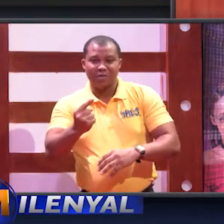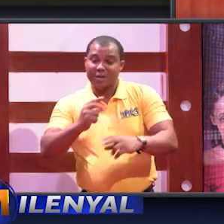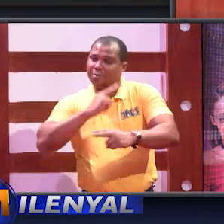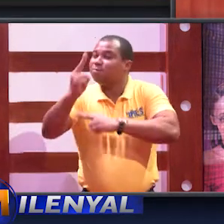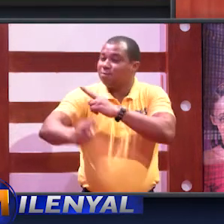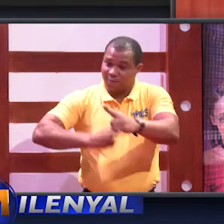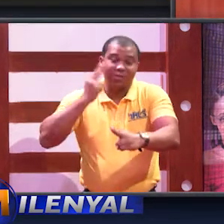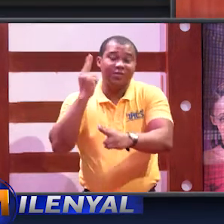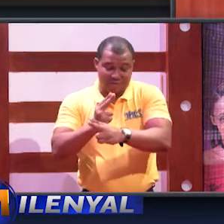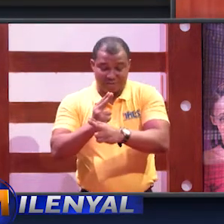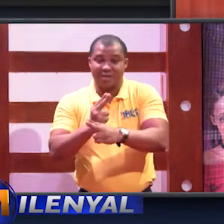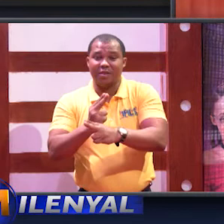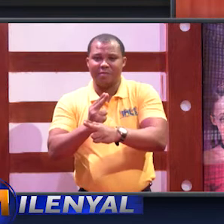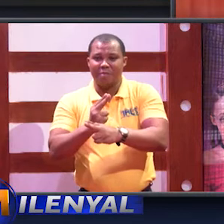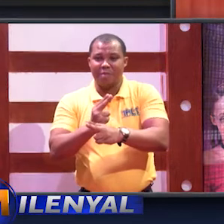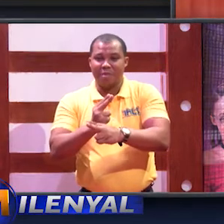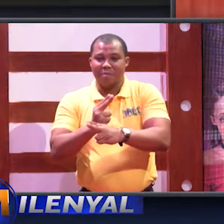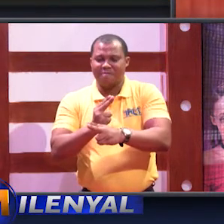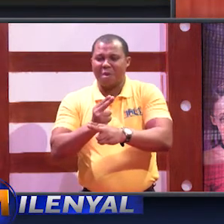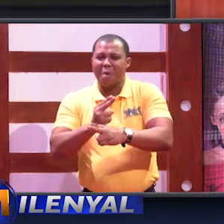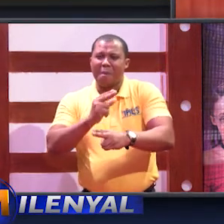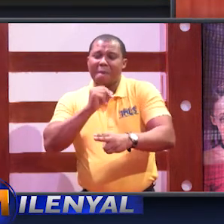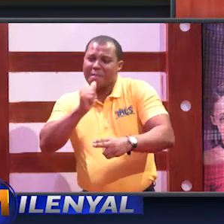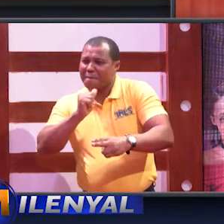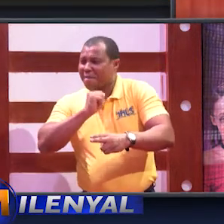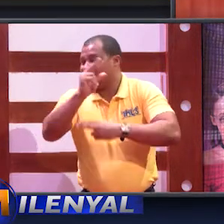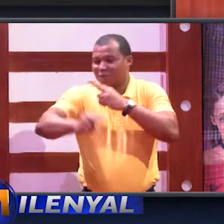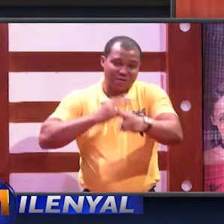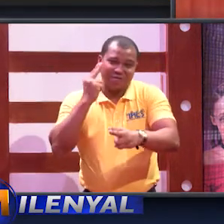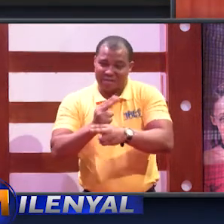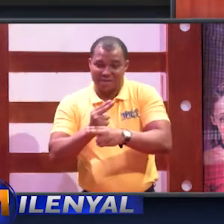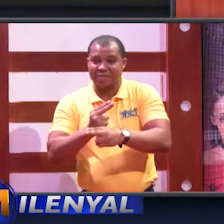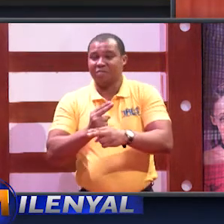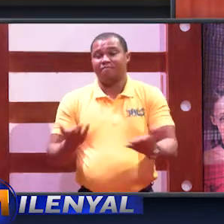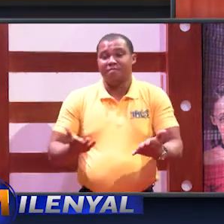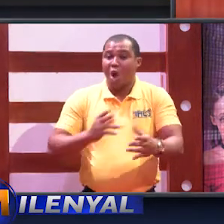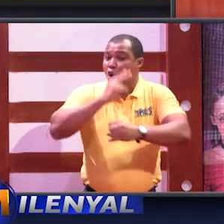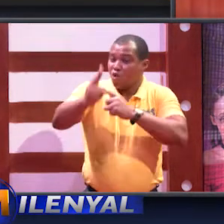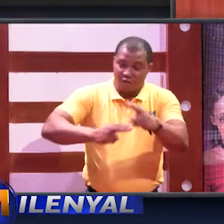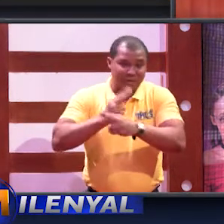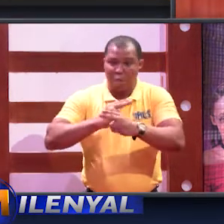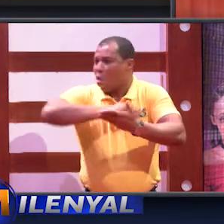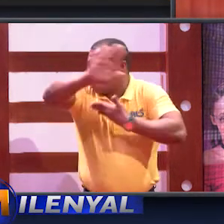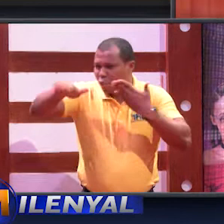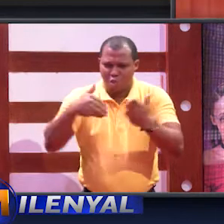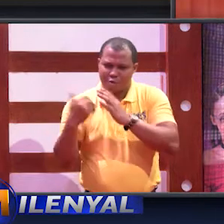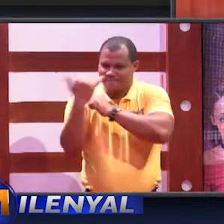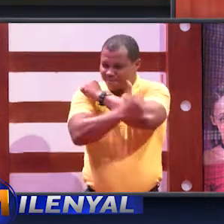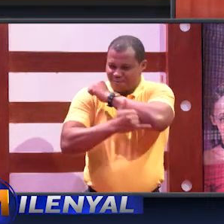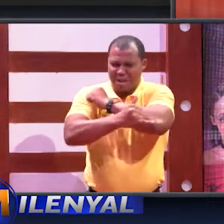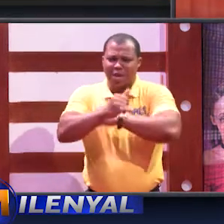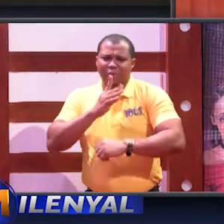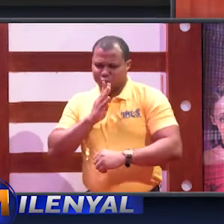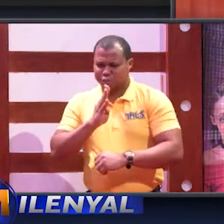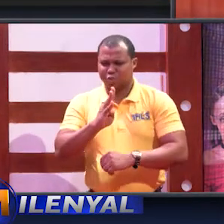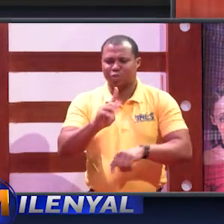universel non sens okay. Il n'est pas universel dans l'autre sens. L'universel, c'est dans le sens que tout pays parle les langues signes. Oui. Parce que dans tout